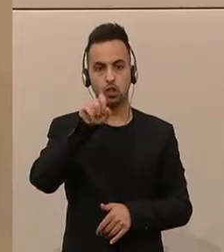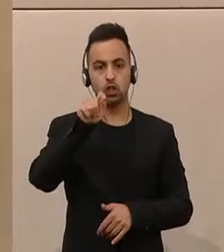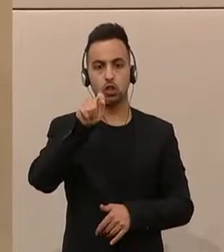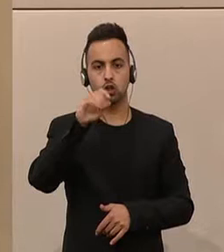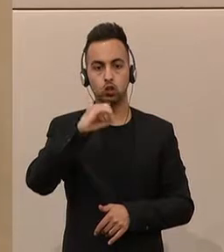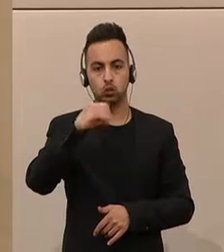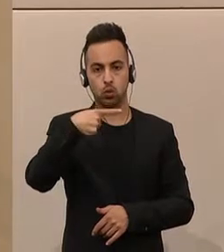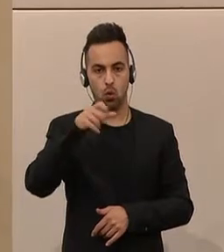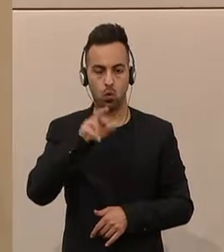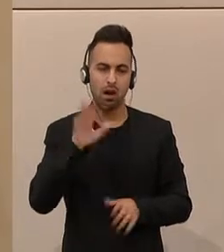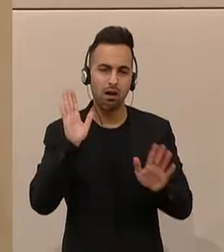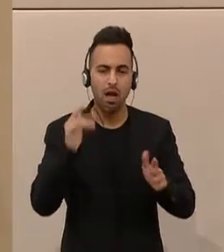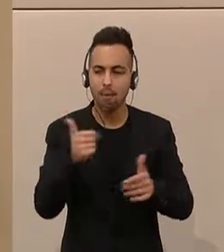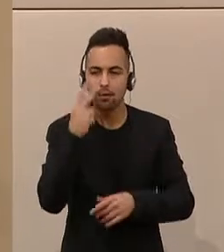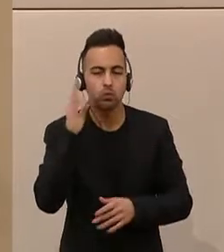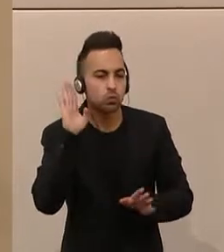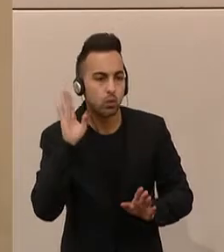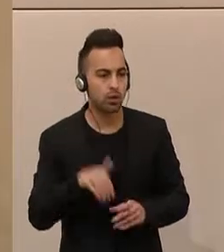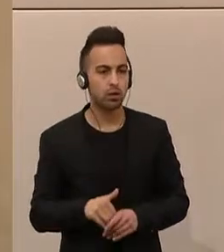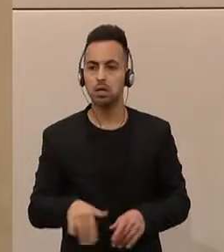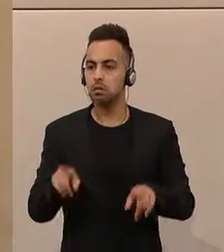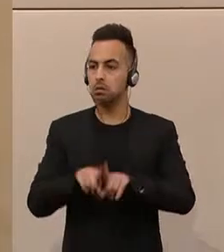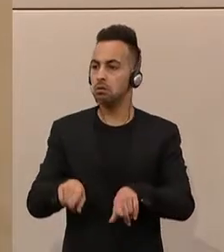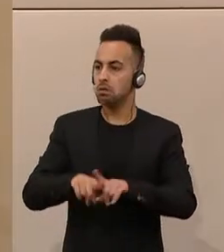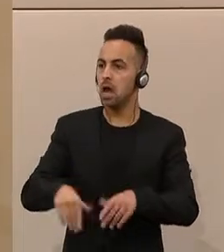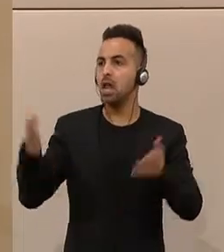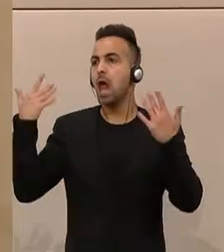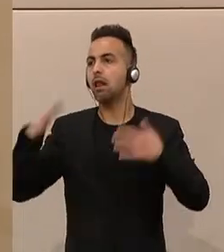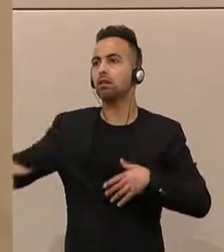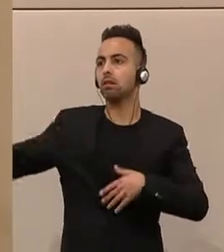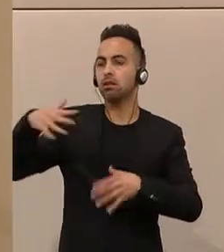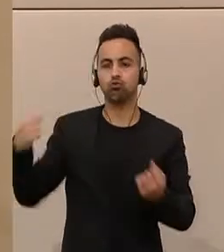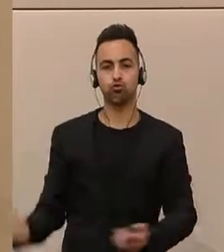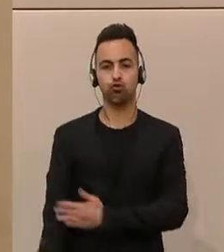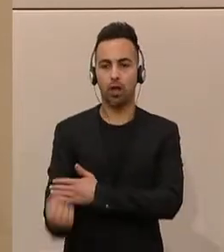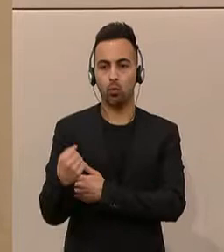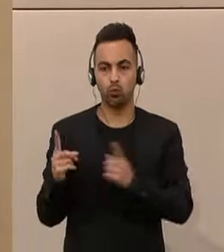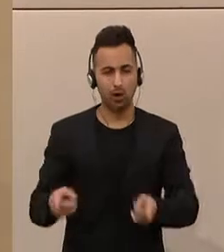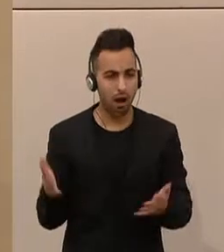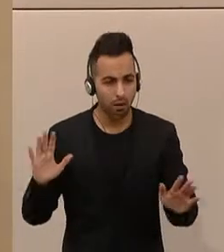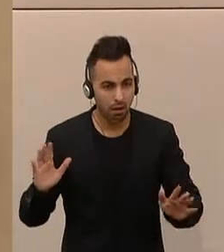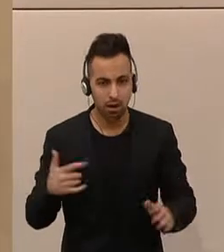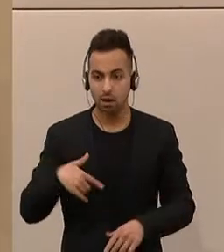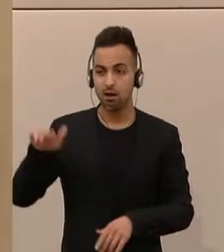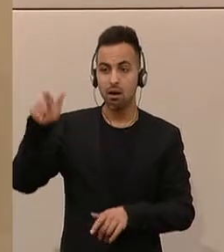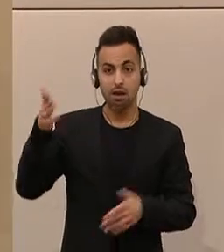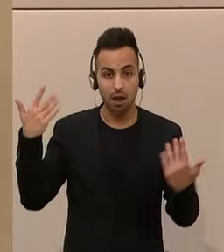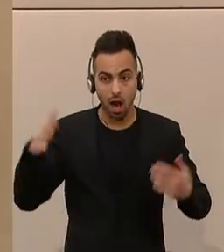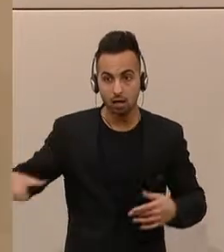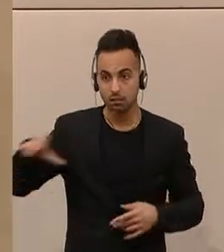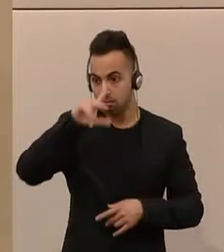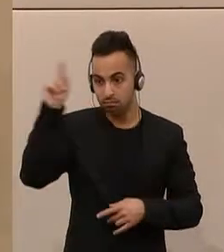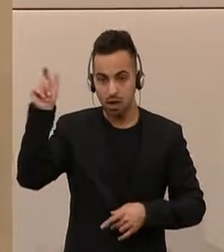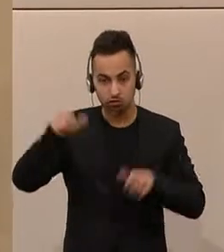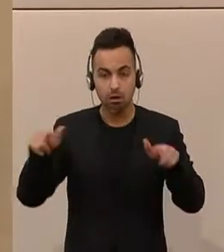ein Riesenunterschied und horcht es doch einmal zu. Ihr redet ständig von Stärkung des ländlichen Raumes. Da gibt es ältere Menschen im ländlichen Raum, die